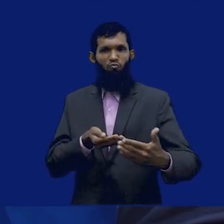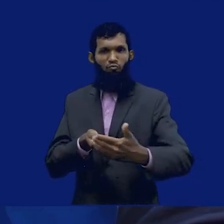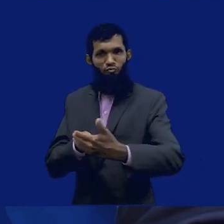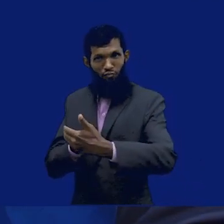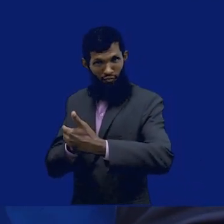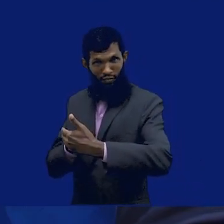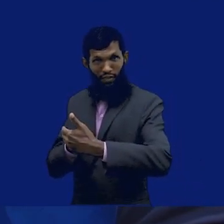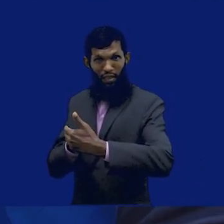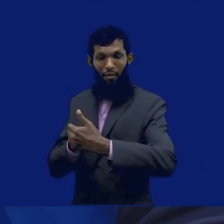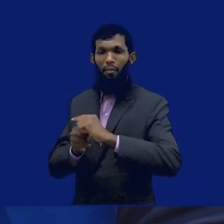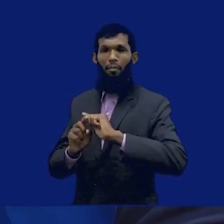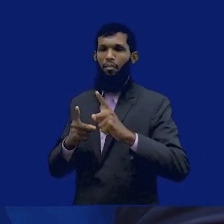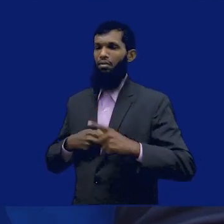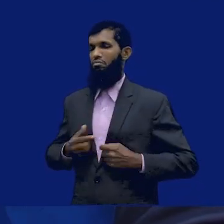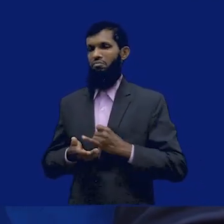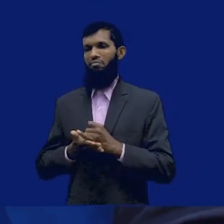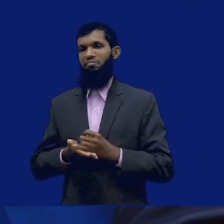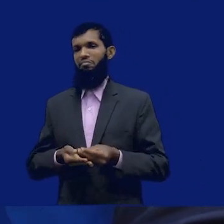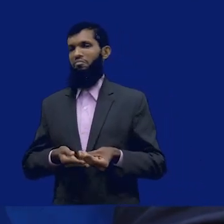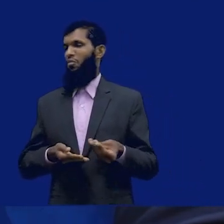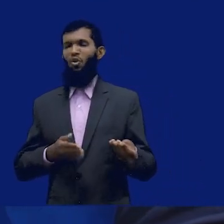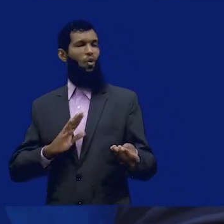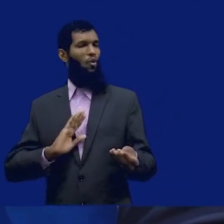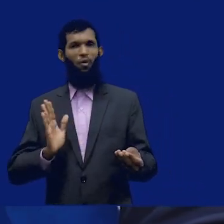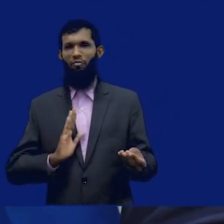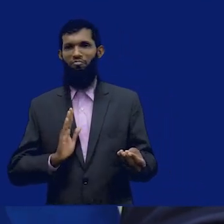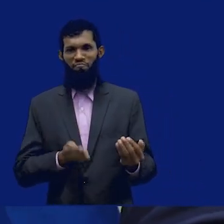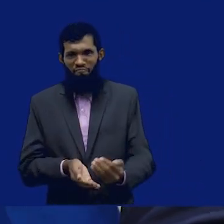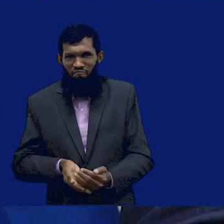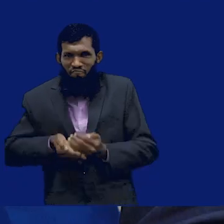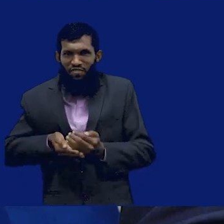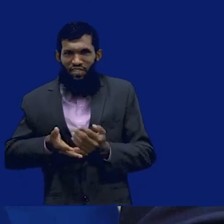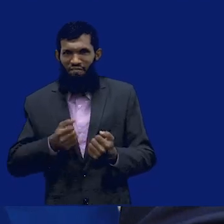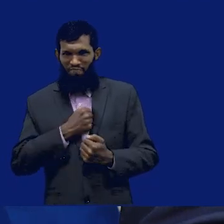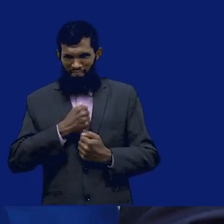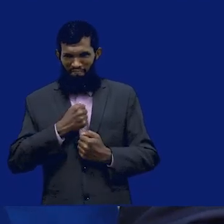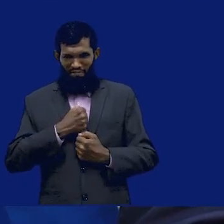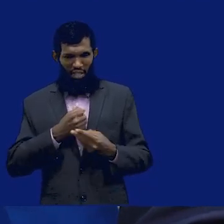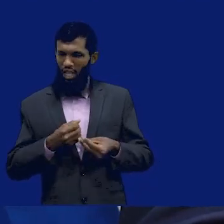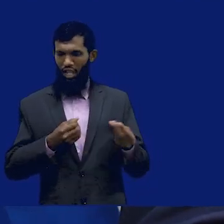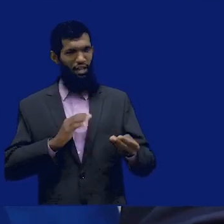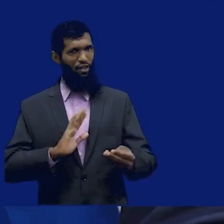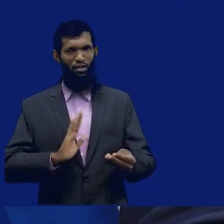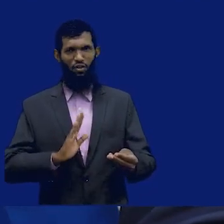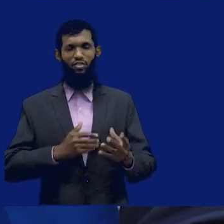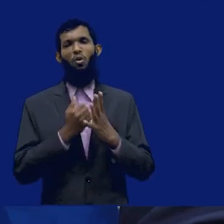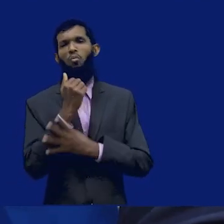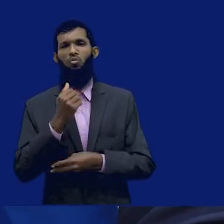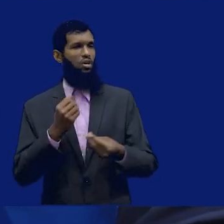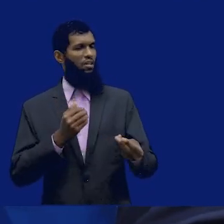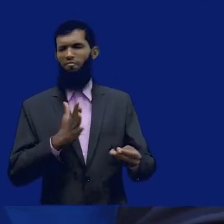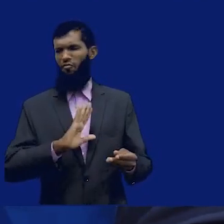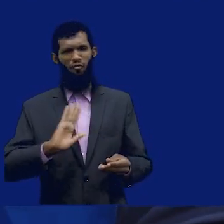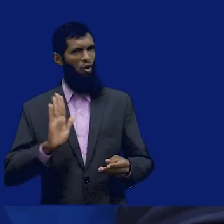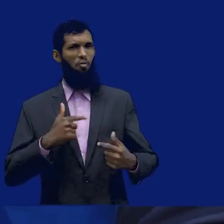who amass gold and silver, وَلَا يُنْفِقُونَهَا فِي سَبِيلِ اللَّهِ. And they do not give